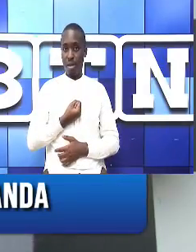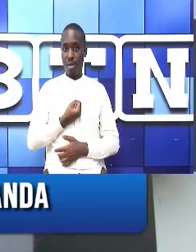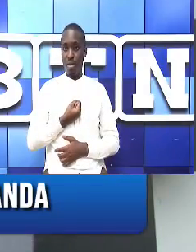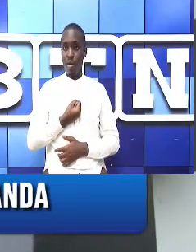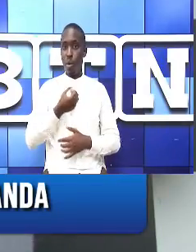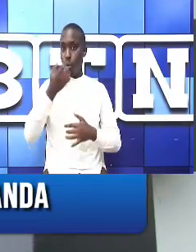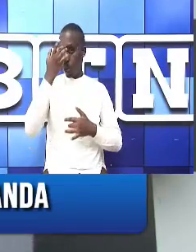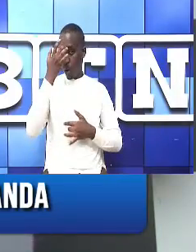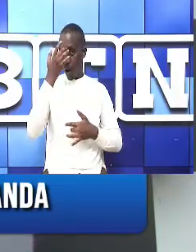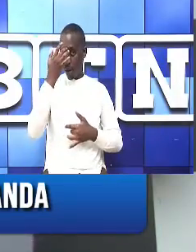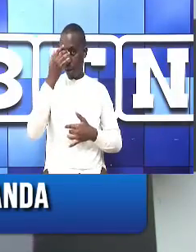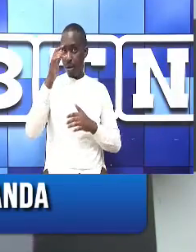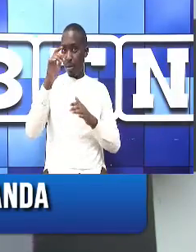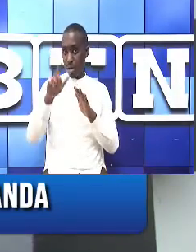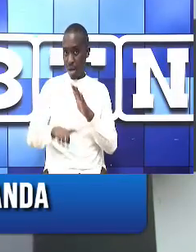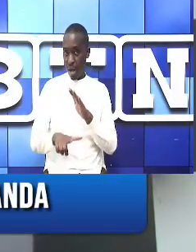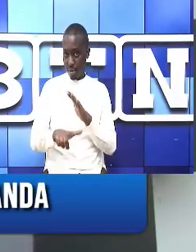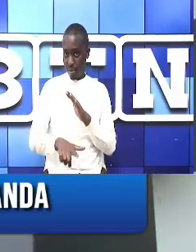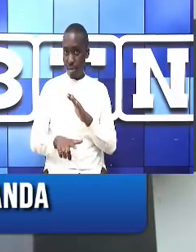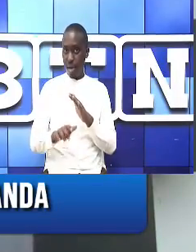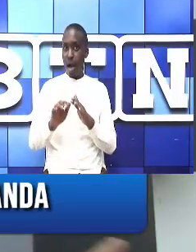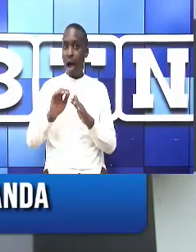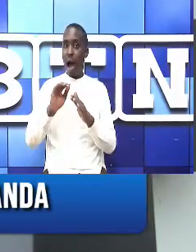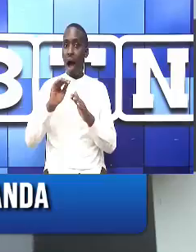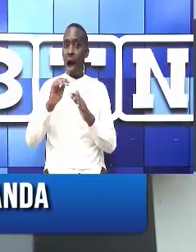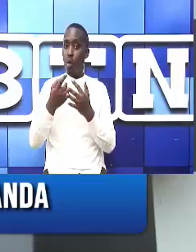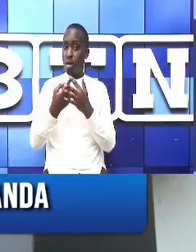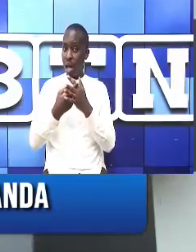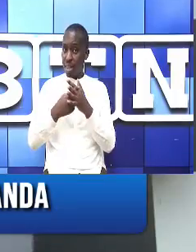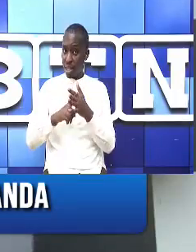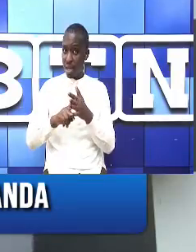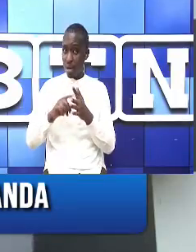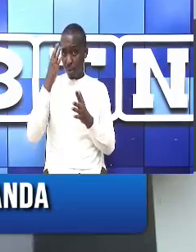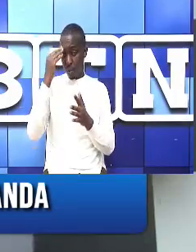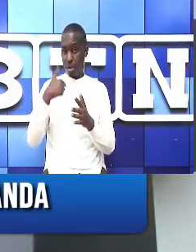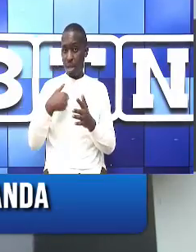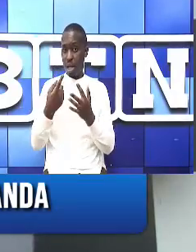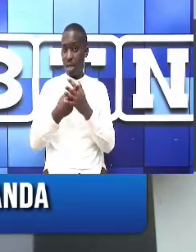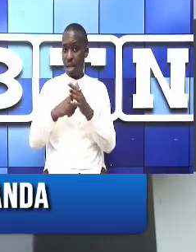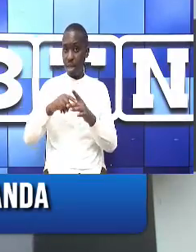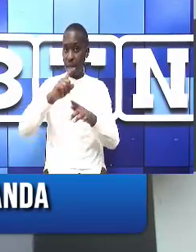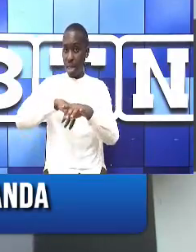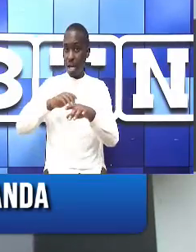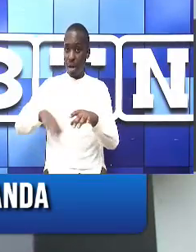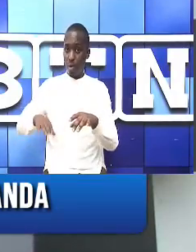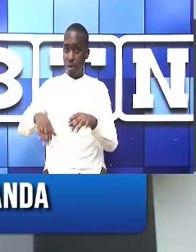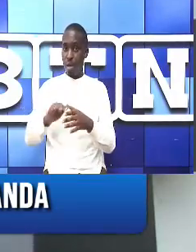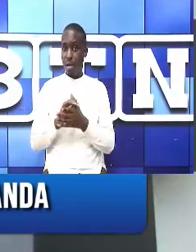bwo kugwa hasi noneho aho ntangiriye kuko natangiye nkinze